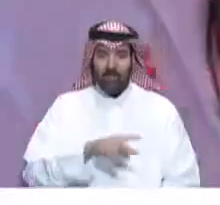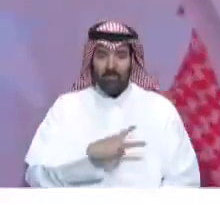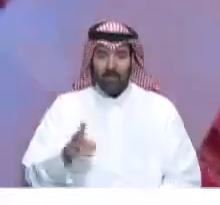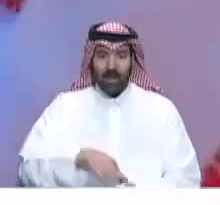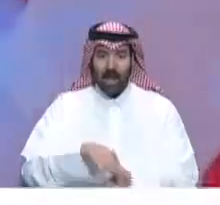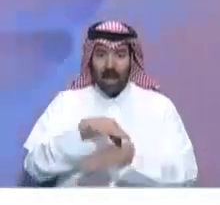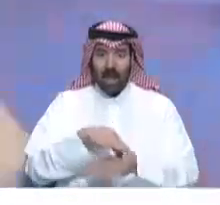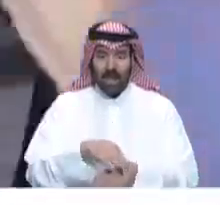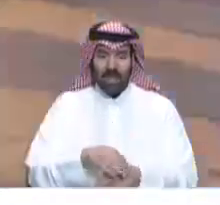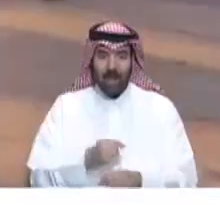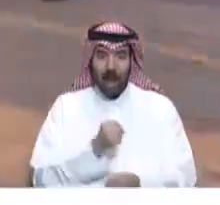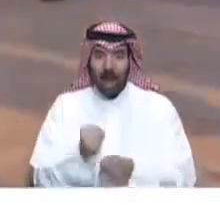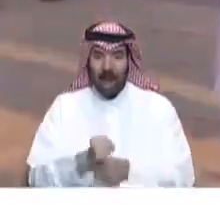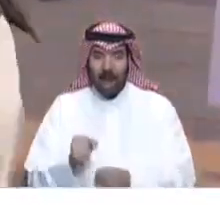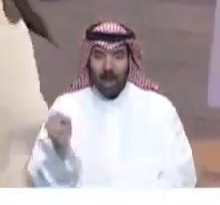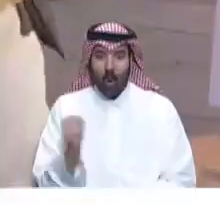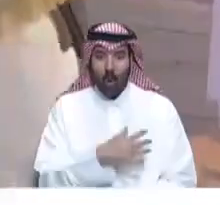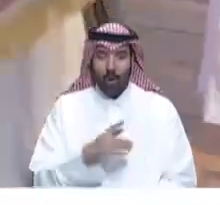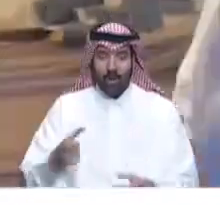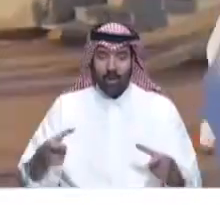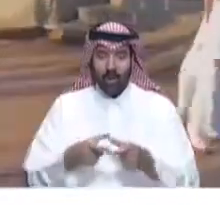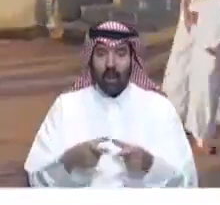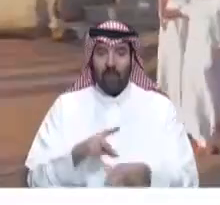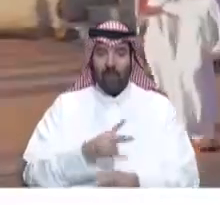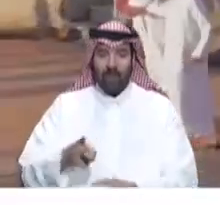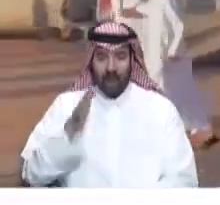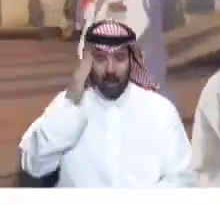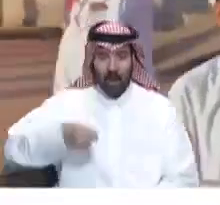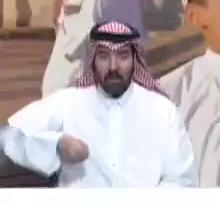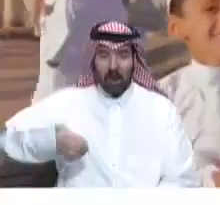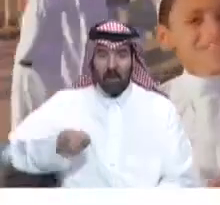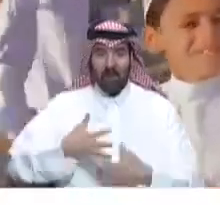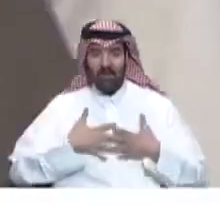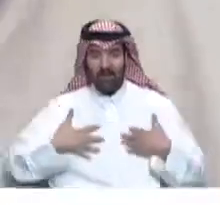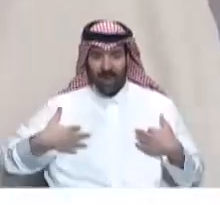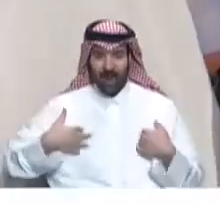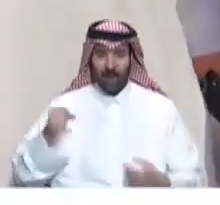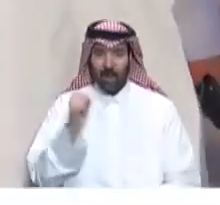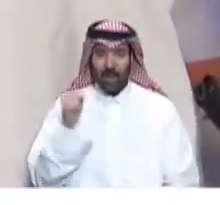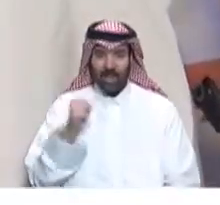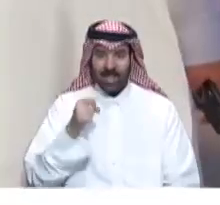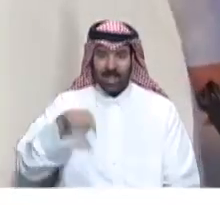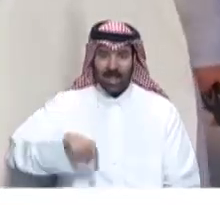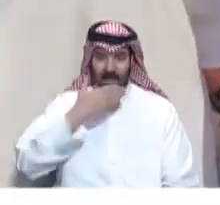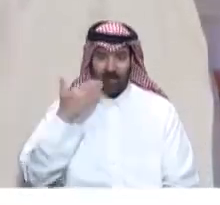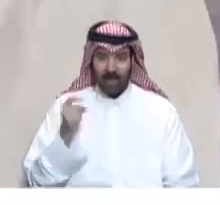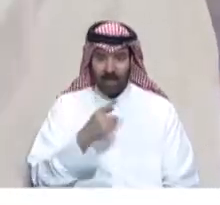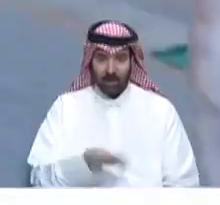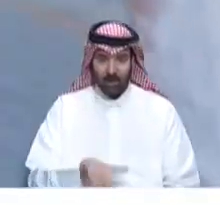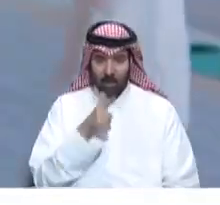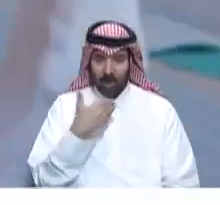إلى بيوتهم، حيث تجتمع الأسر لتبادل التهاني وإظهار الفرح والابتهاج بعيد الفطر